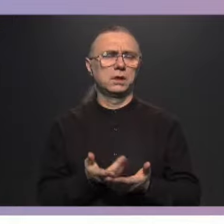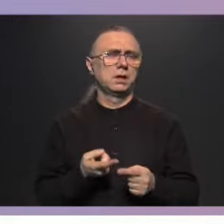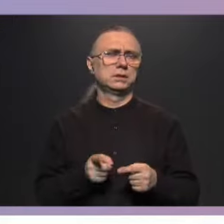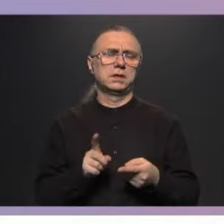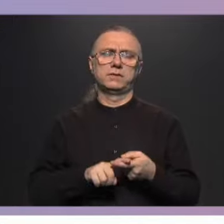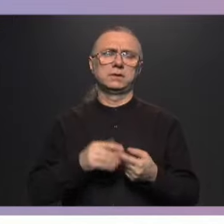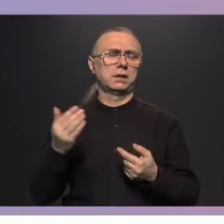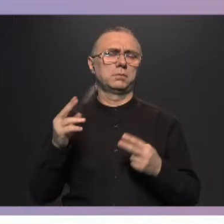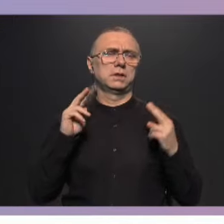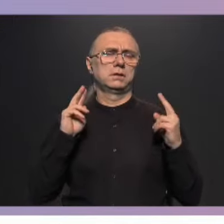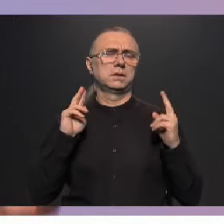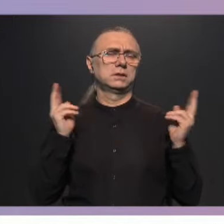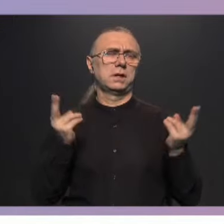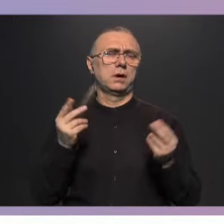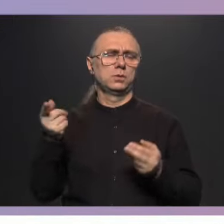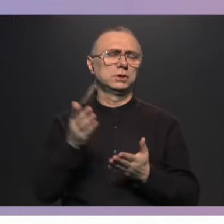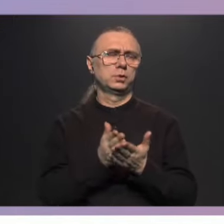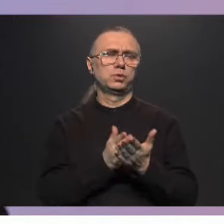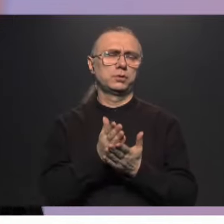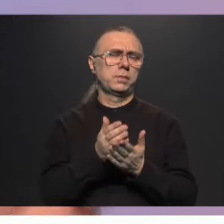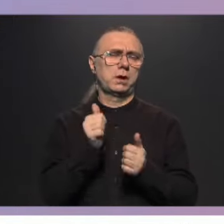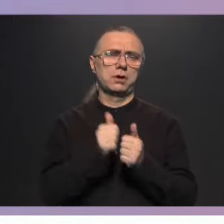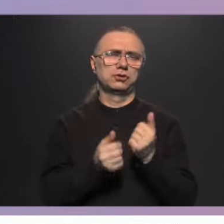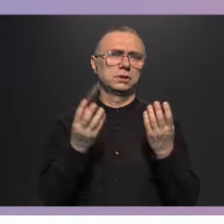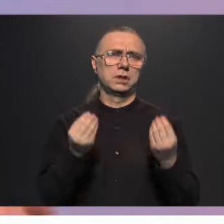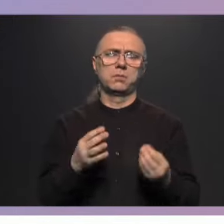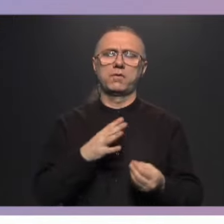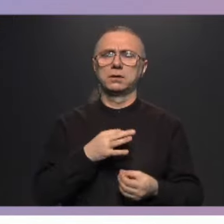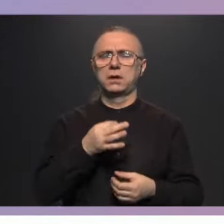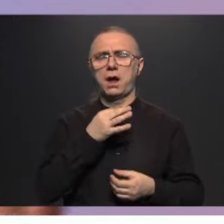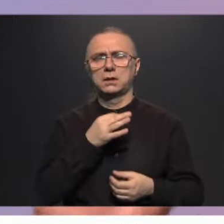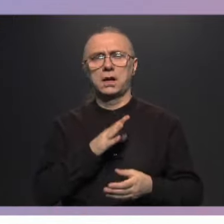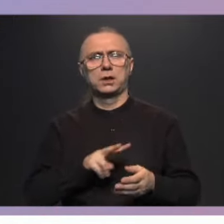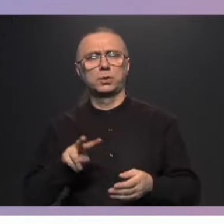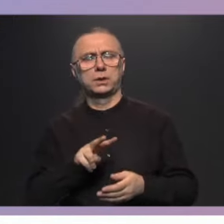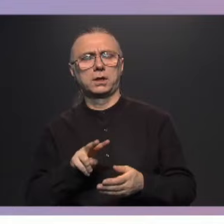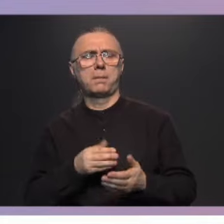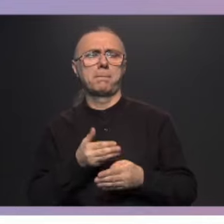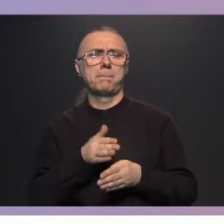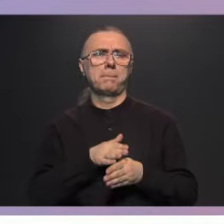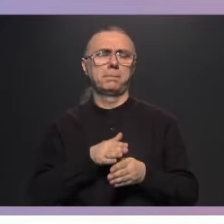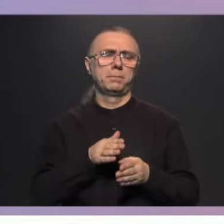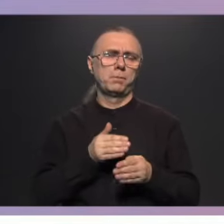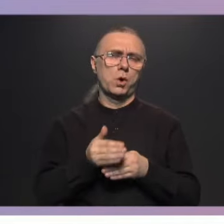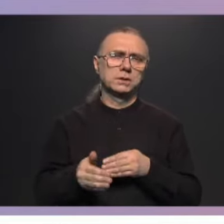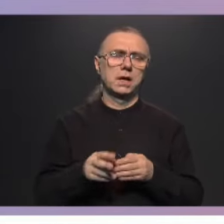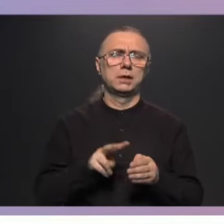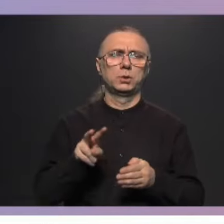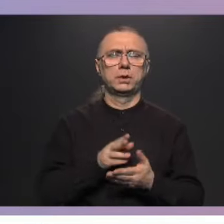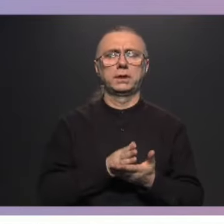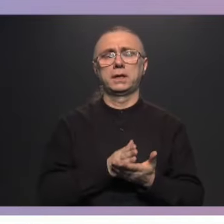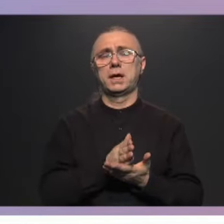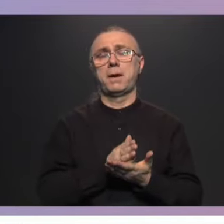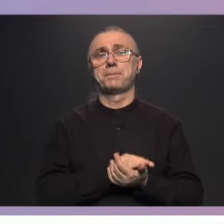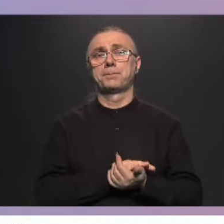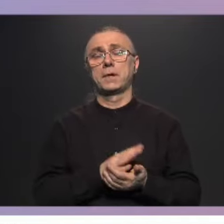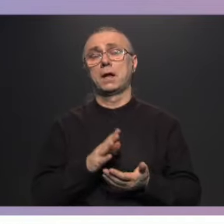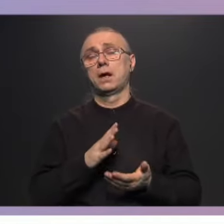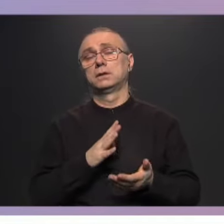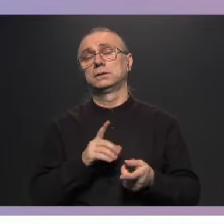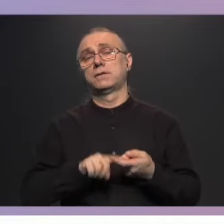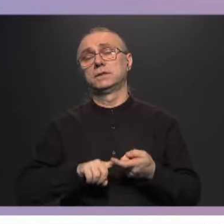там службы каждый день. Бывает она ранняя литургия и поздняя литургия, то есть в зависимости от наполненности монастыря священнослужителями.